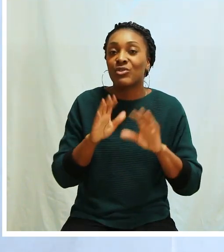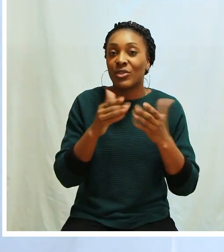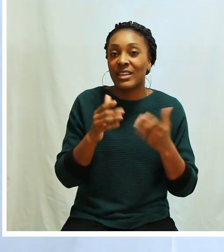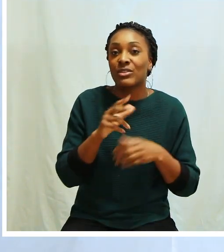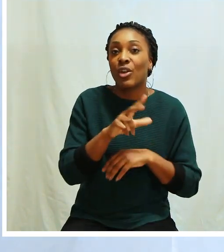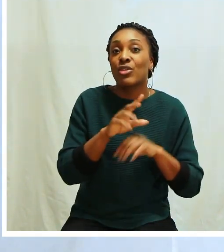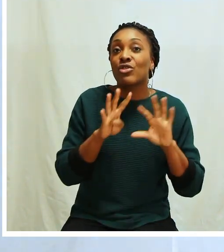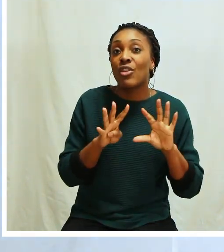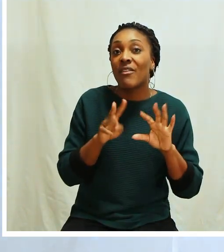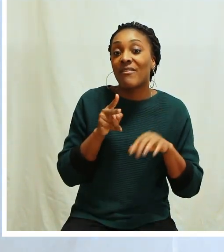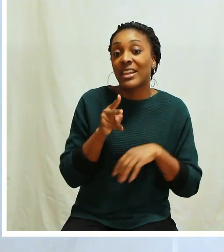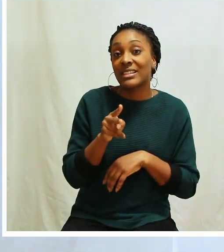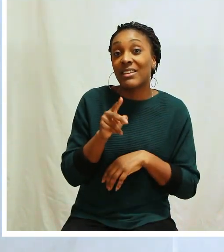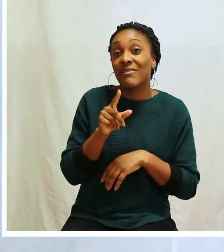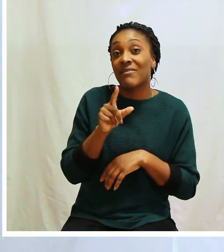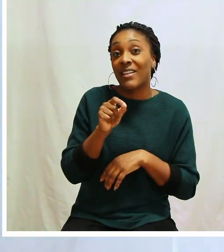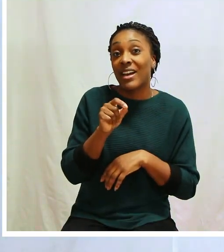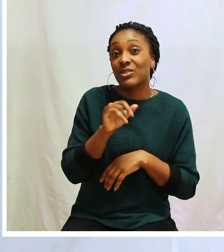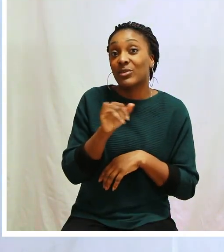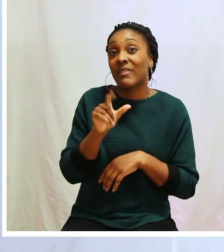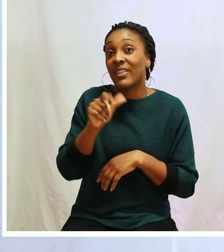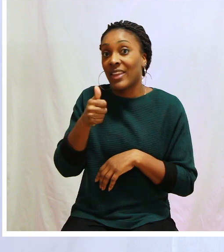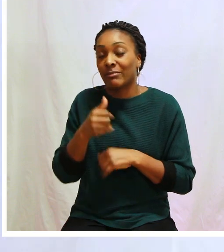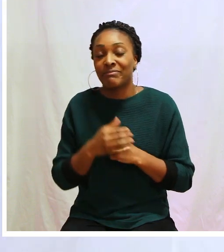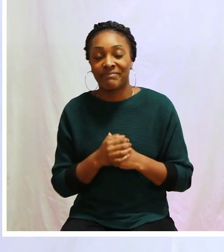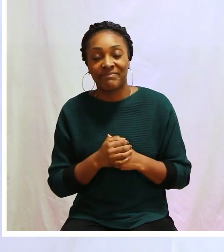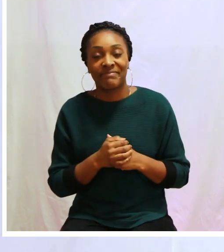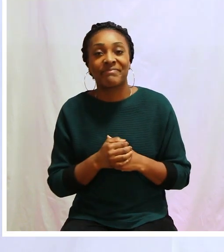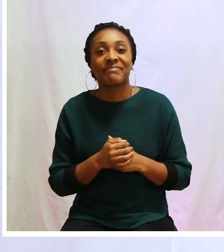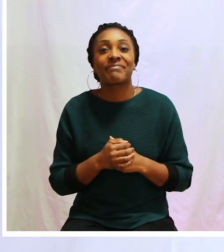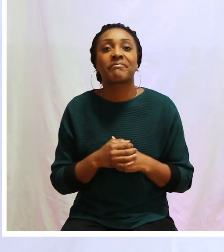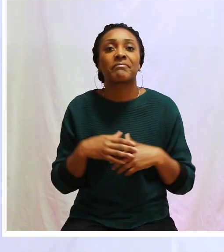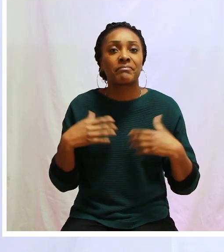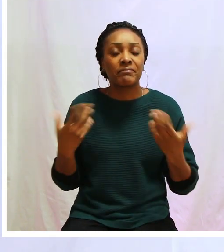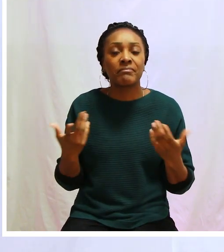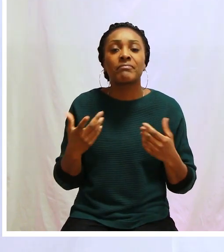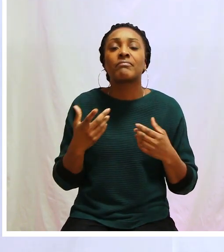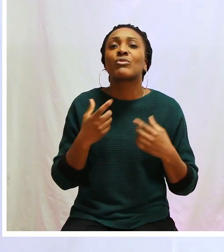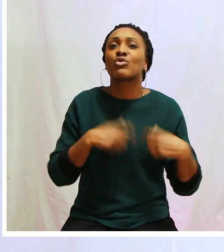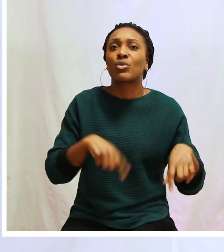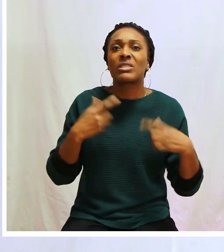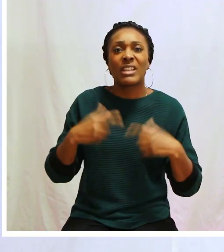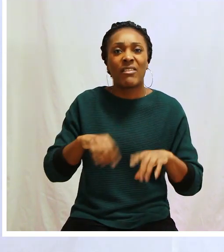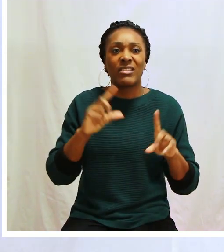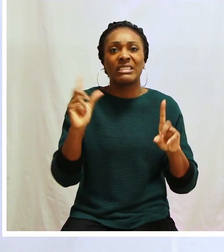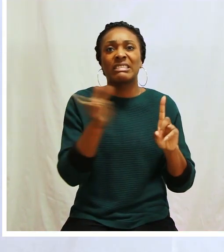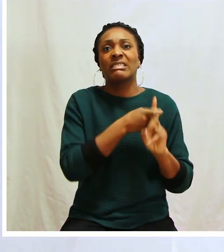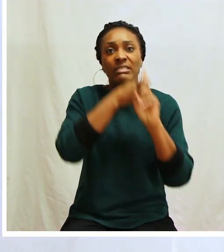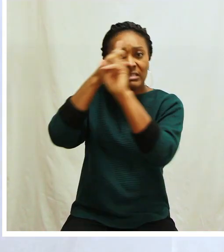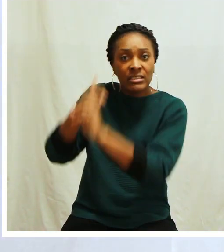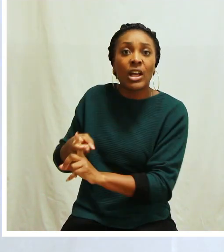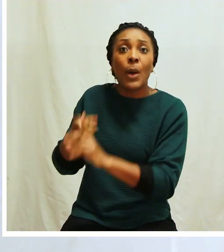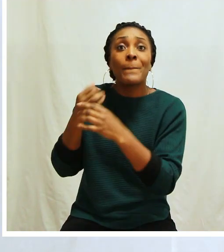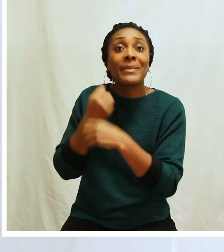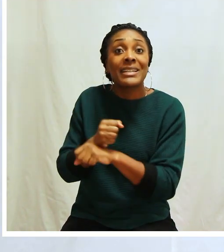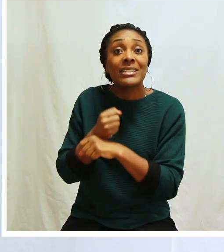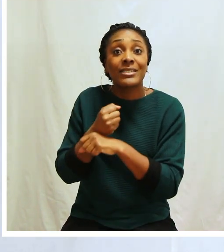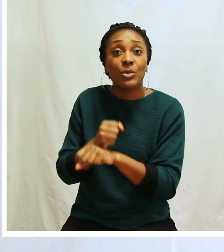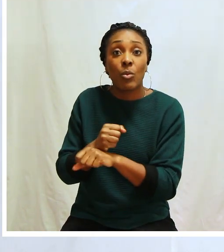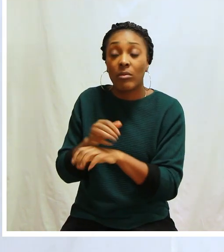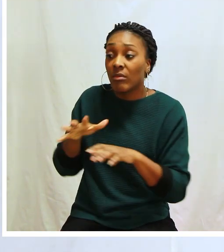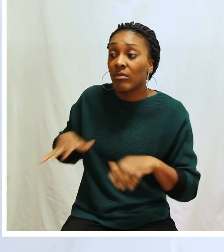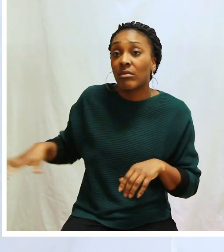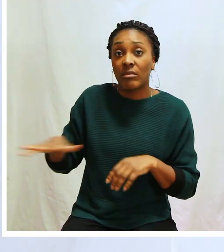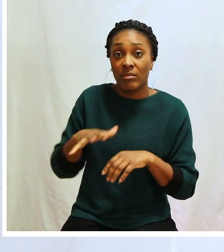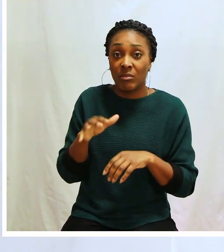Genèse 39, versets 20, 21. Il prit Joseph et le mit dans la prison, dans le lieu où les prisonniers du